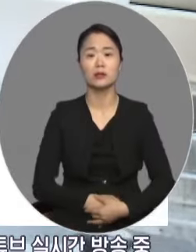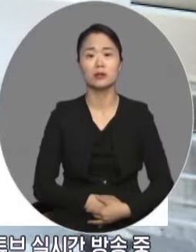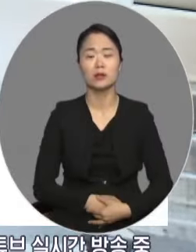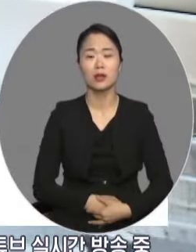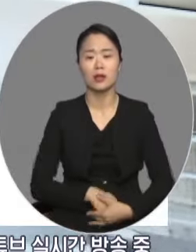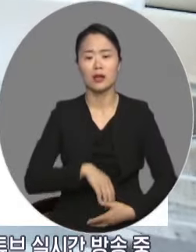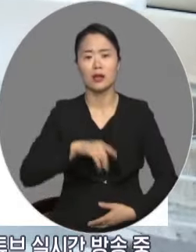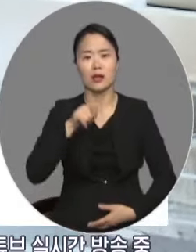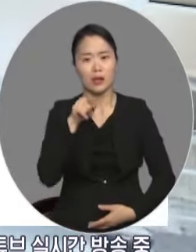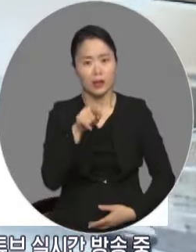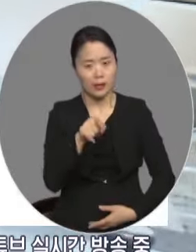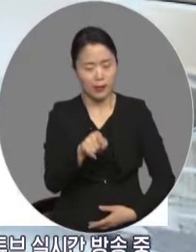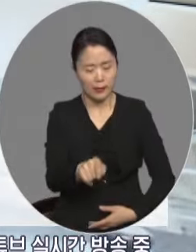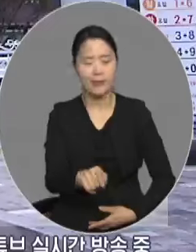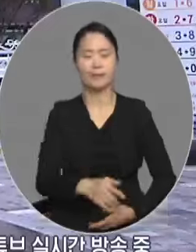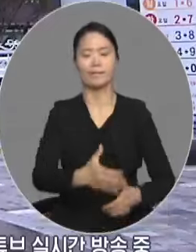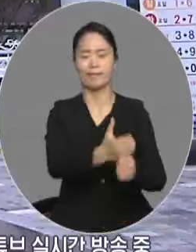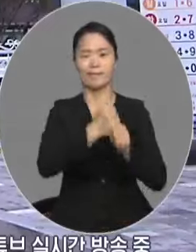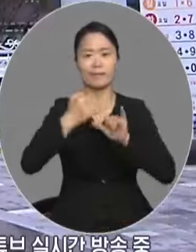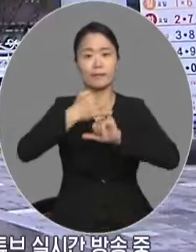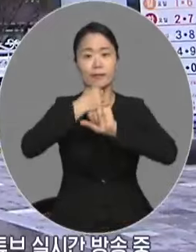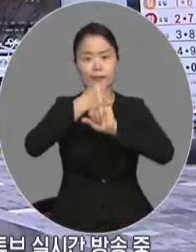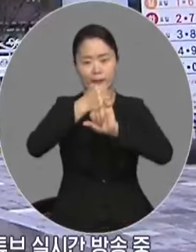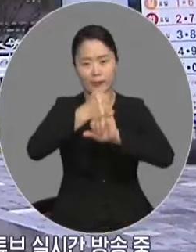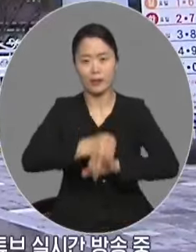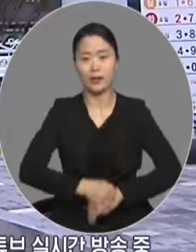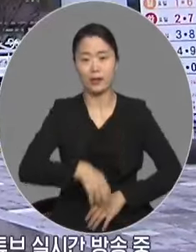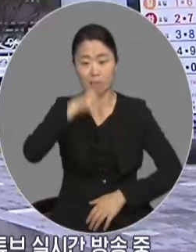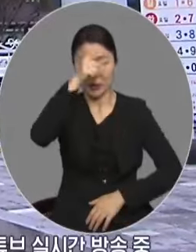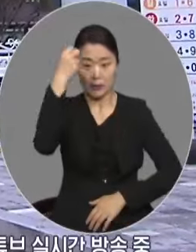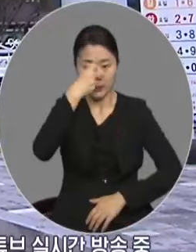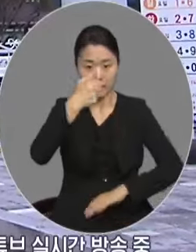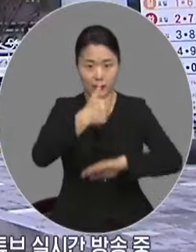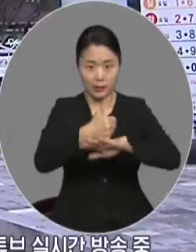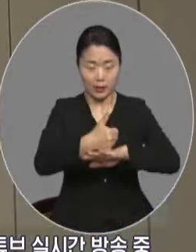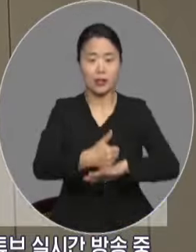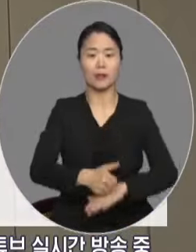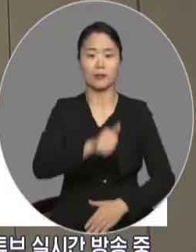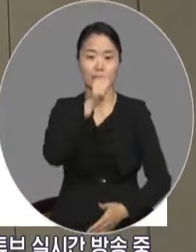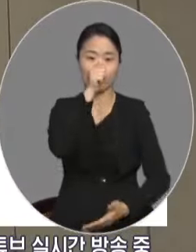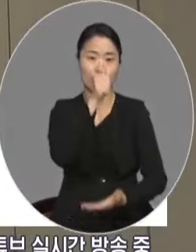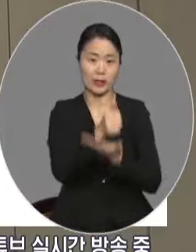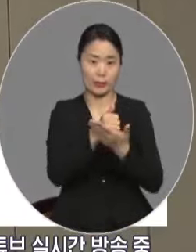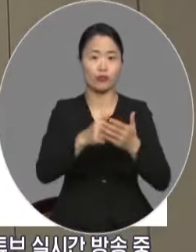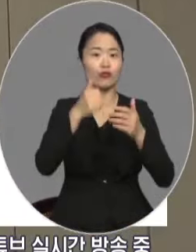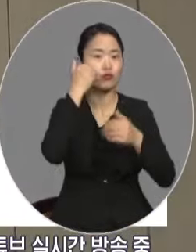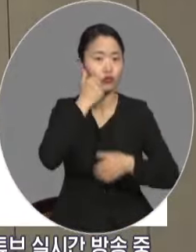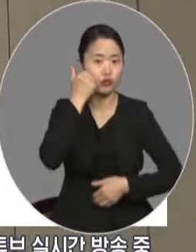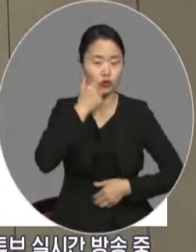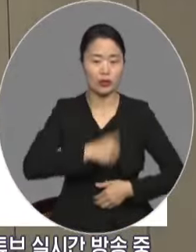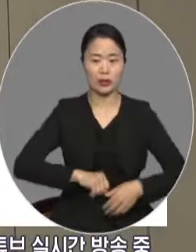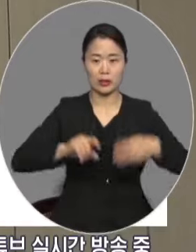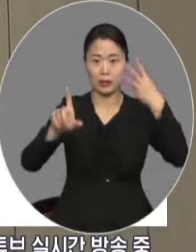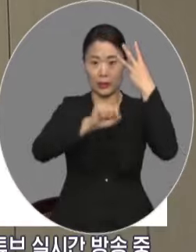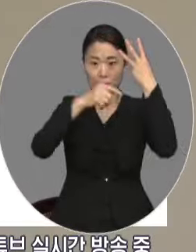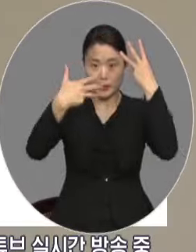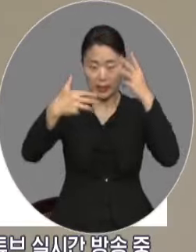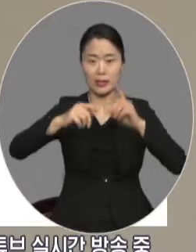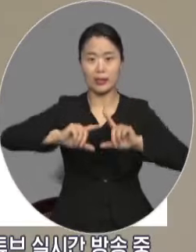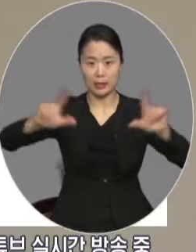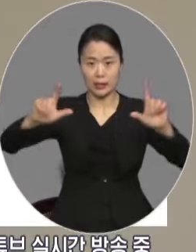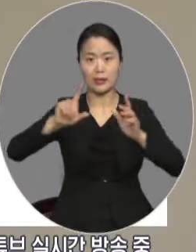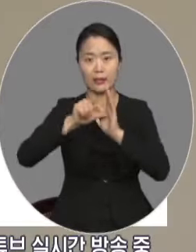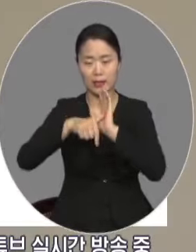꼭 잡아줬으면 좋겠습니다. 경찰 수사 결과 절도범은 같은 달 8일 전북 장수에서 시수소